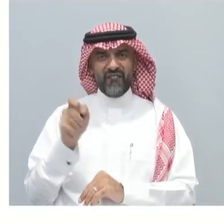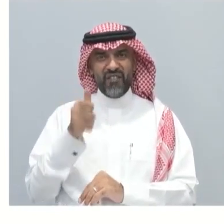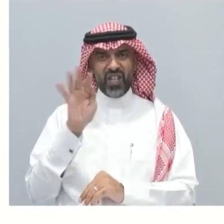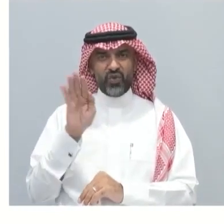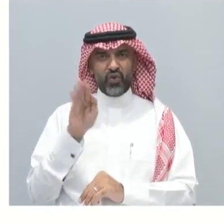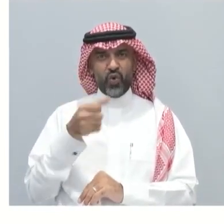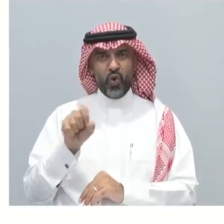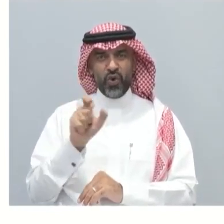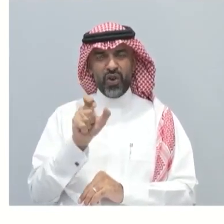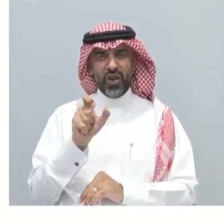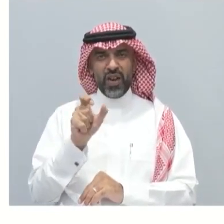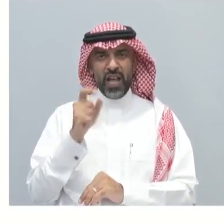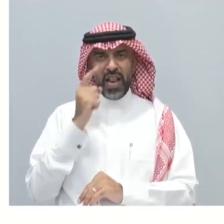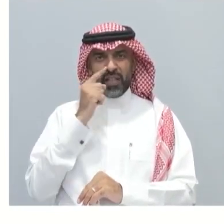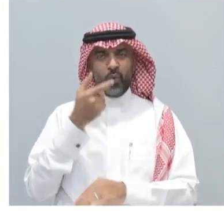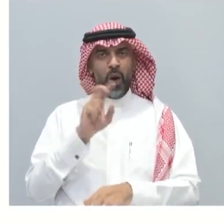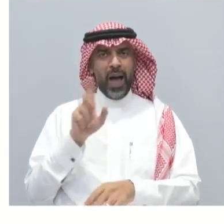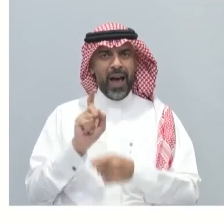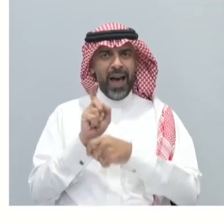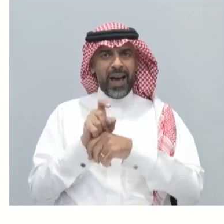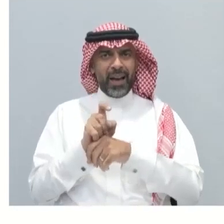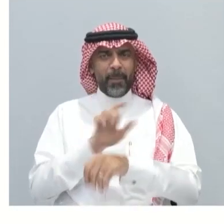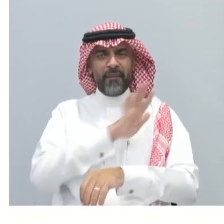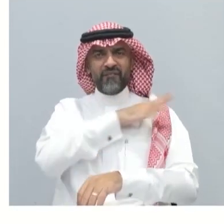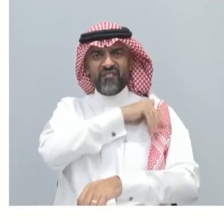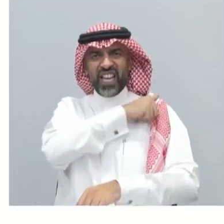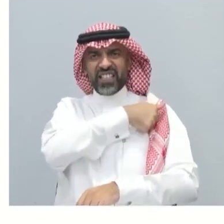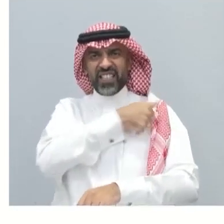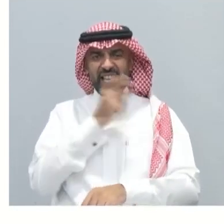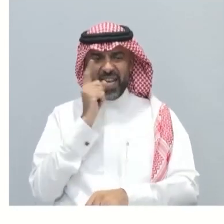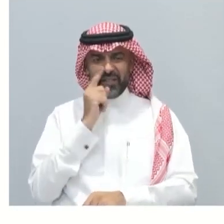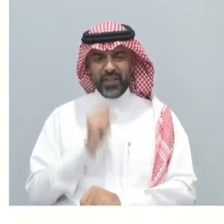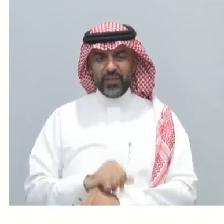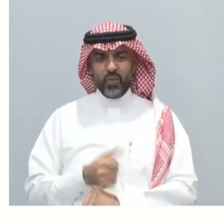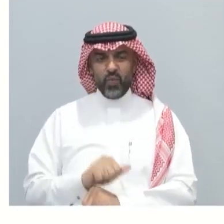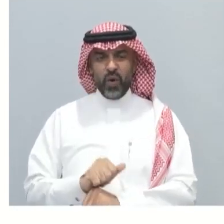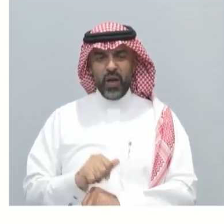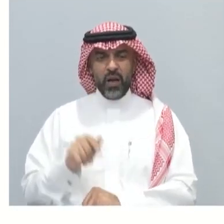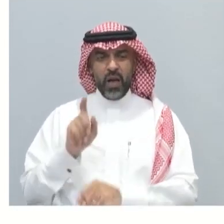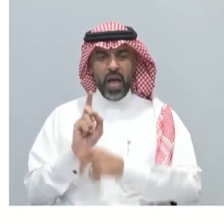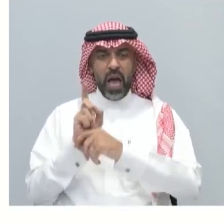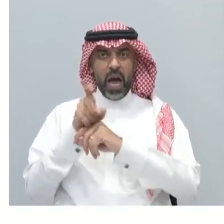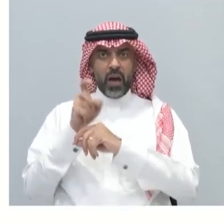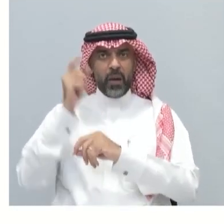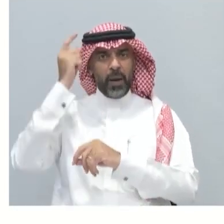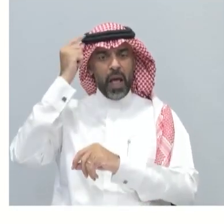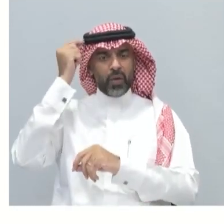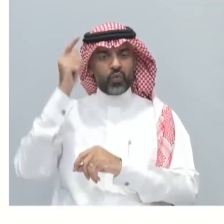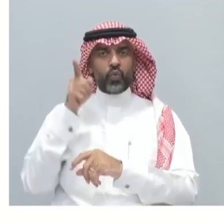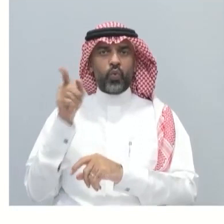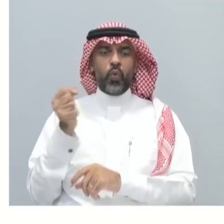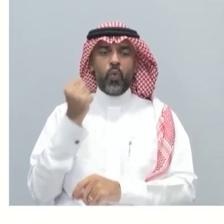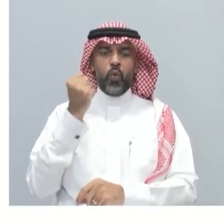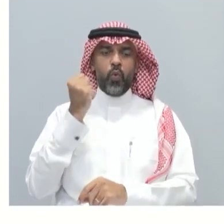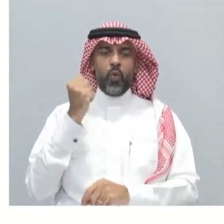ايضا عقرب فلسطين الاصفر وايضا لدينا هنا العقرب الاسود هنا كما نلاحظ